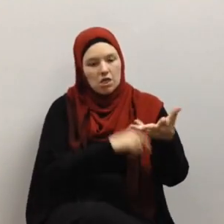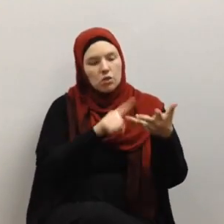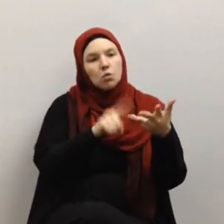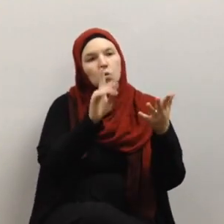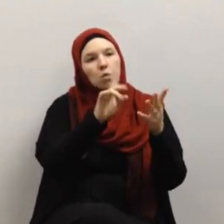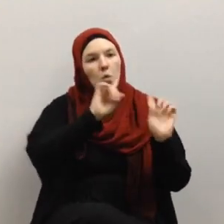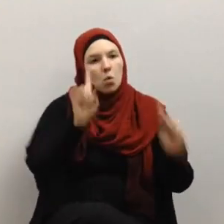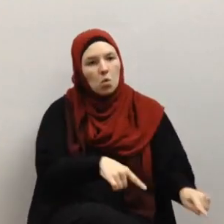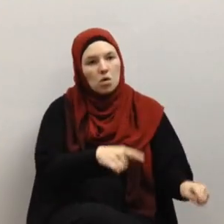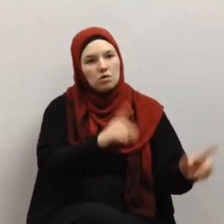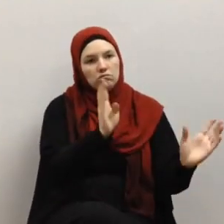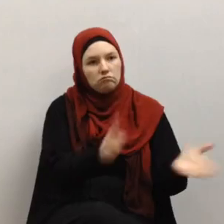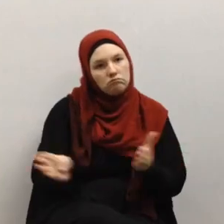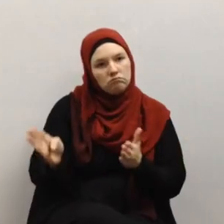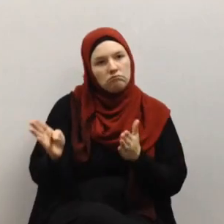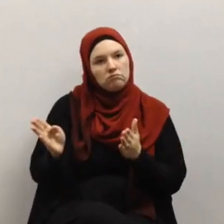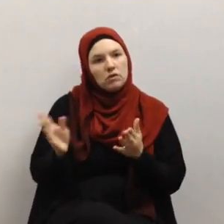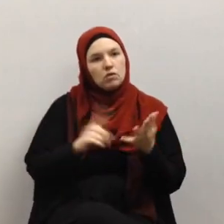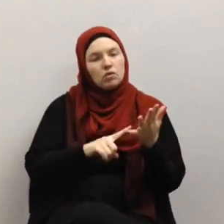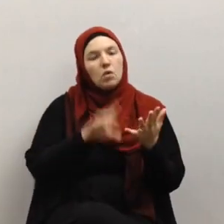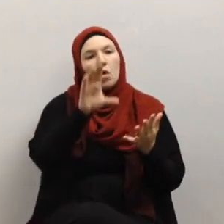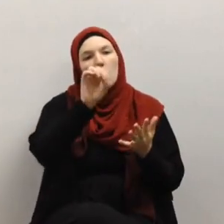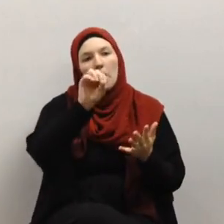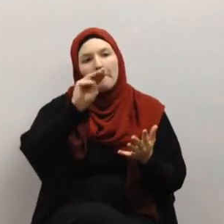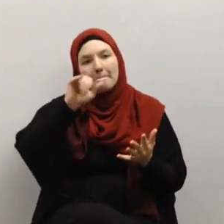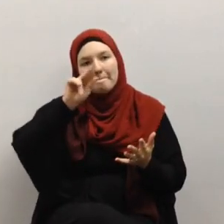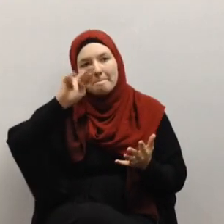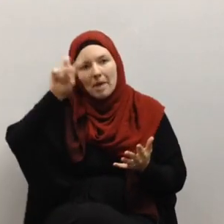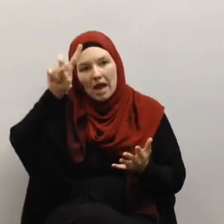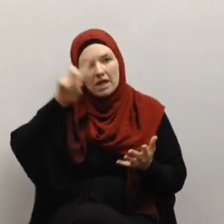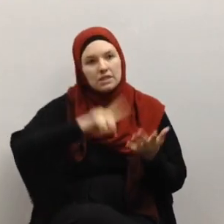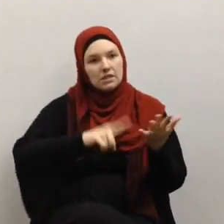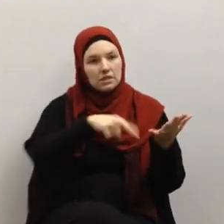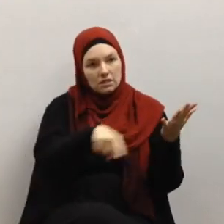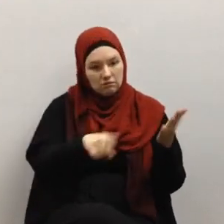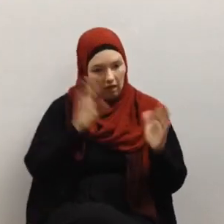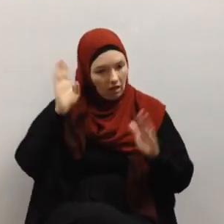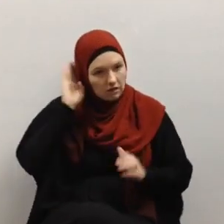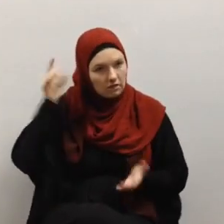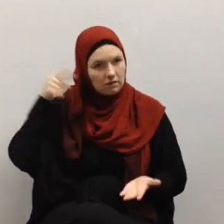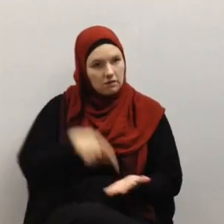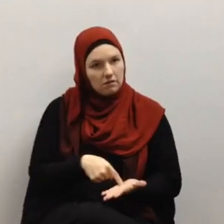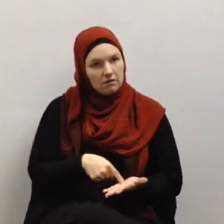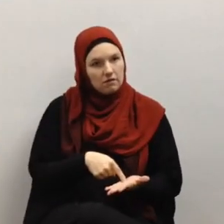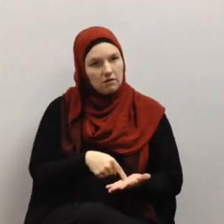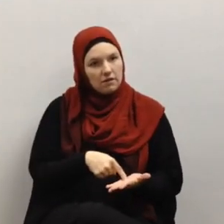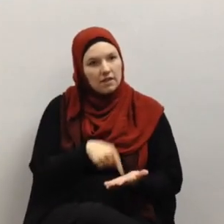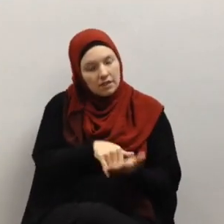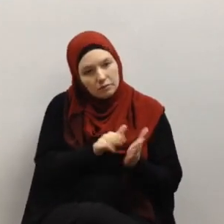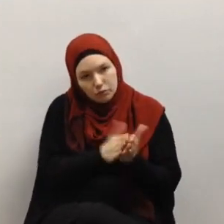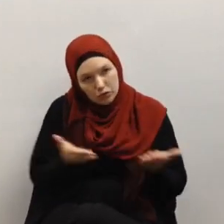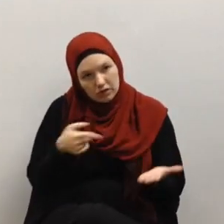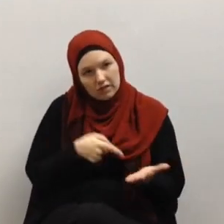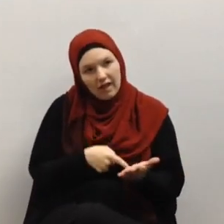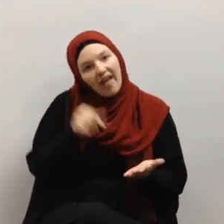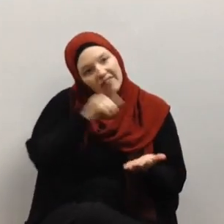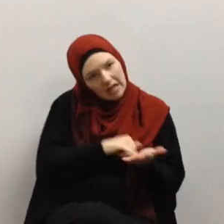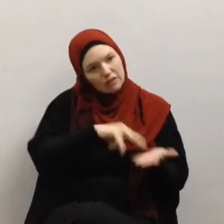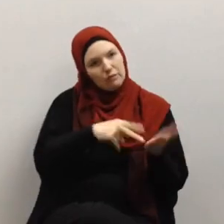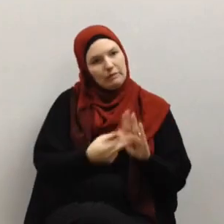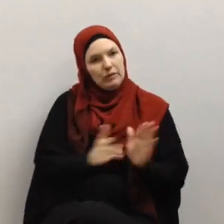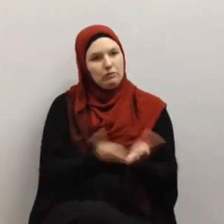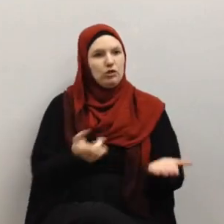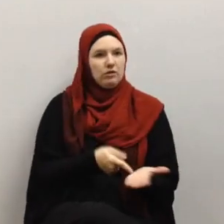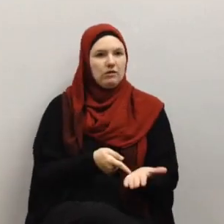order and be obeyed, to command and to be listened. لِيَحْكُمَ This is the purpose of the